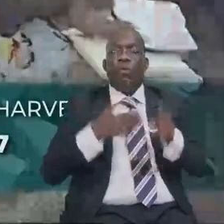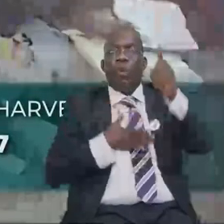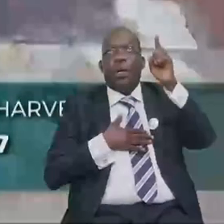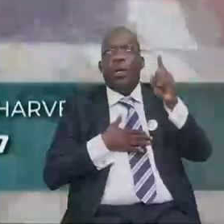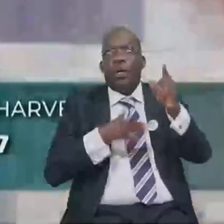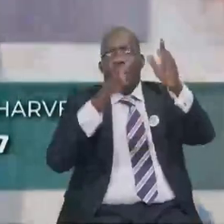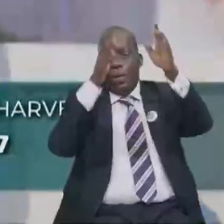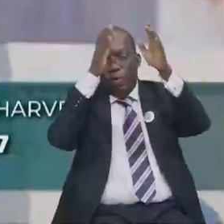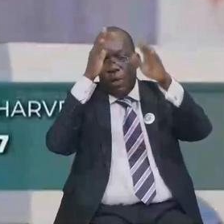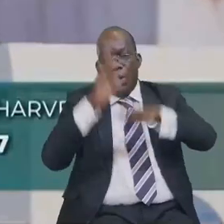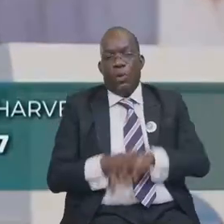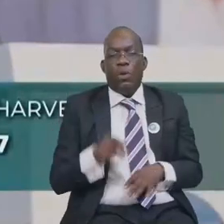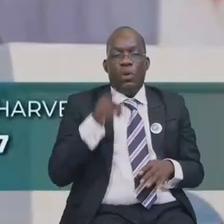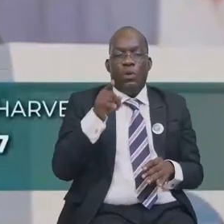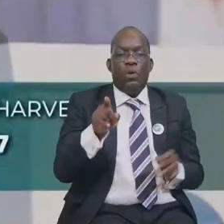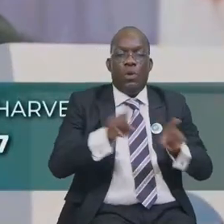promis.